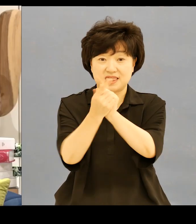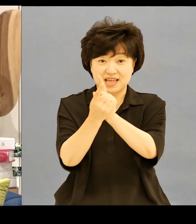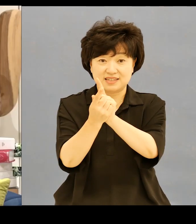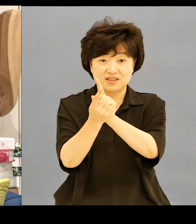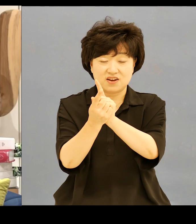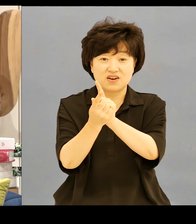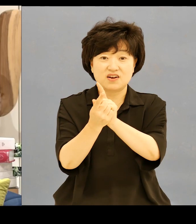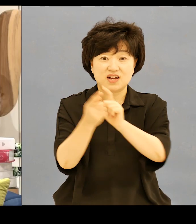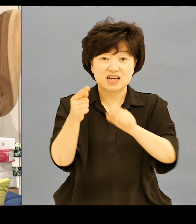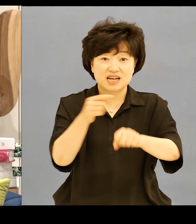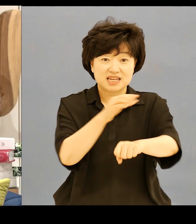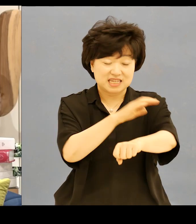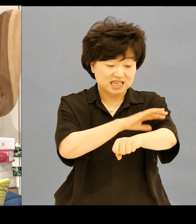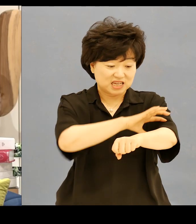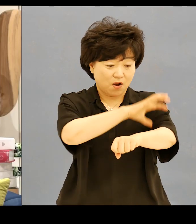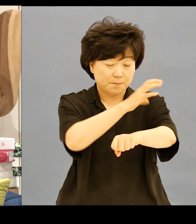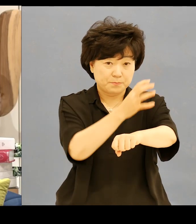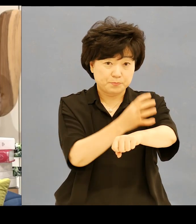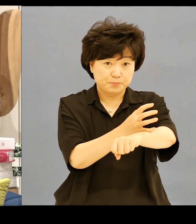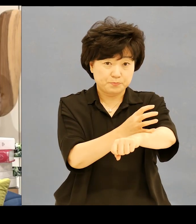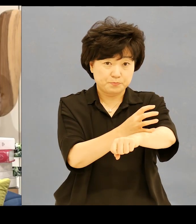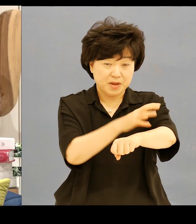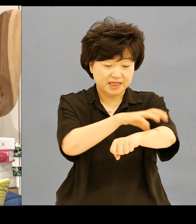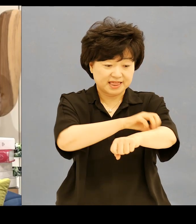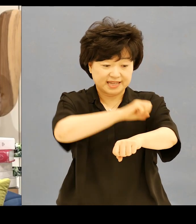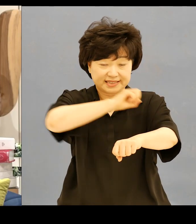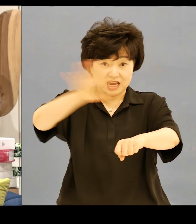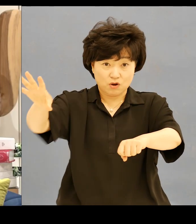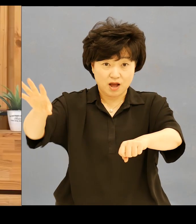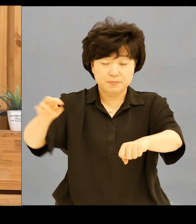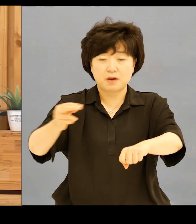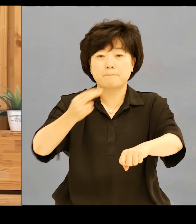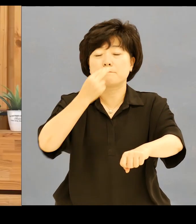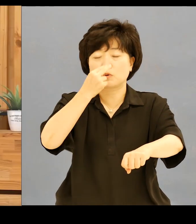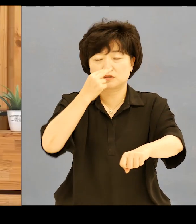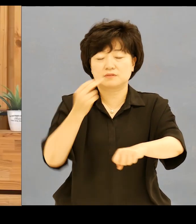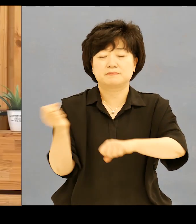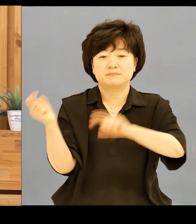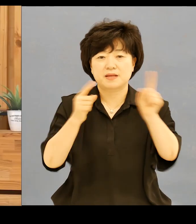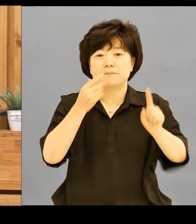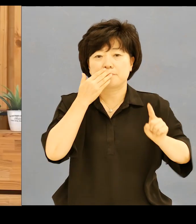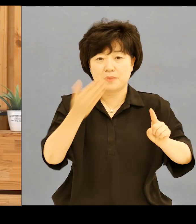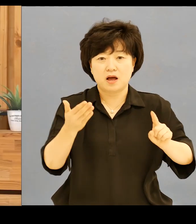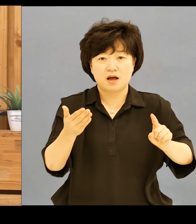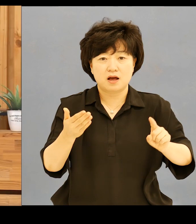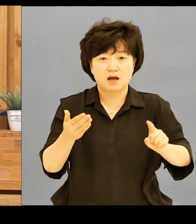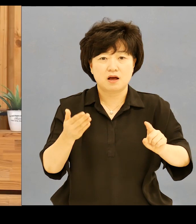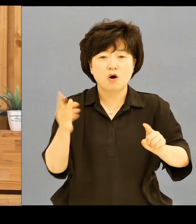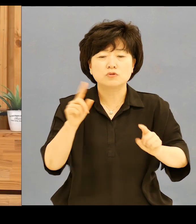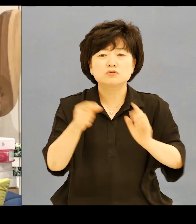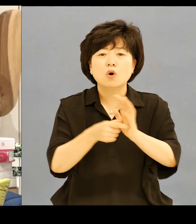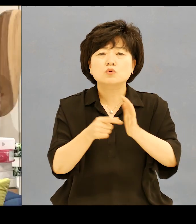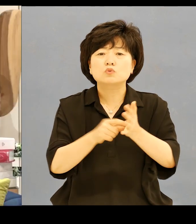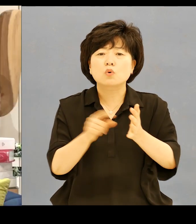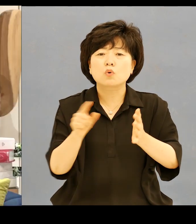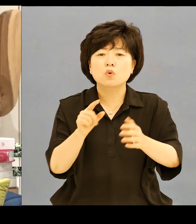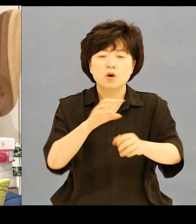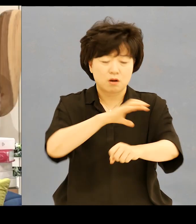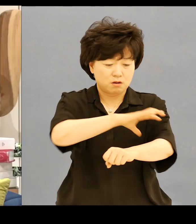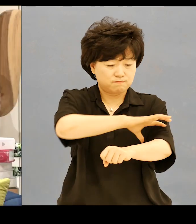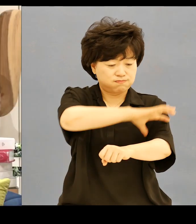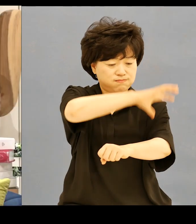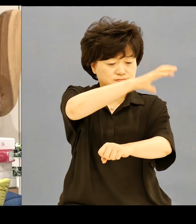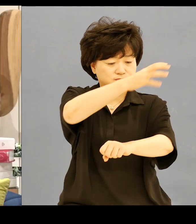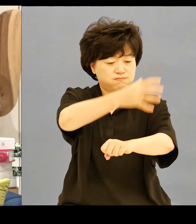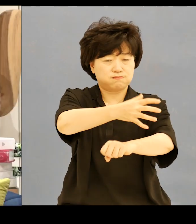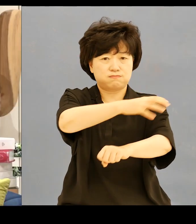만나면서 그분이 이것만 제거하면 우선 목숨을 살릴 수 있다 해서 이제 어느 정도까지 보여 있었어요?